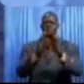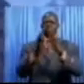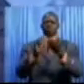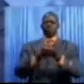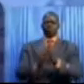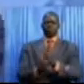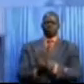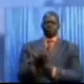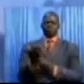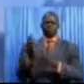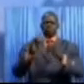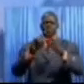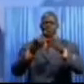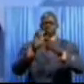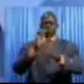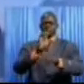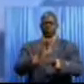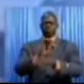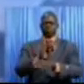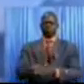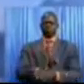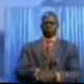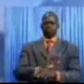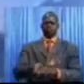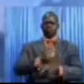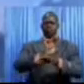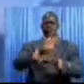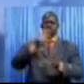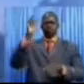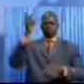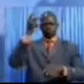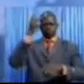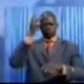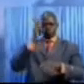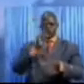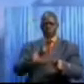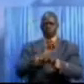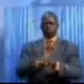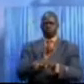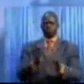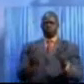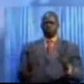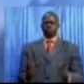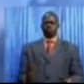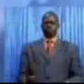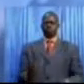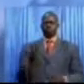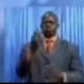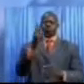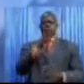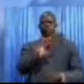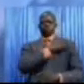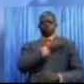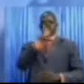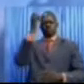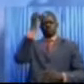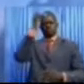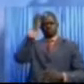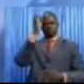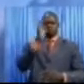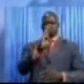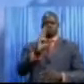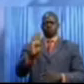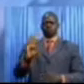ce matin à Yamoussoukro, dans la capitale politique ivoirienne. C'était en présence des deux chefs d'État burkinabais